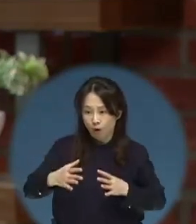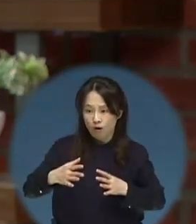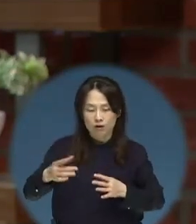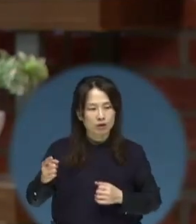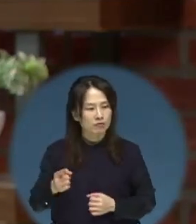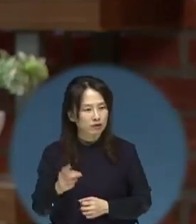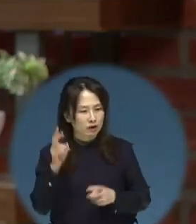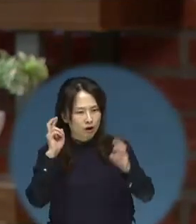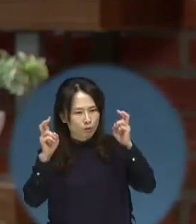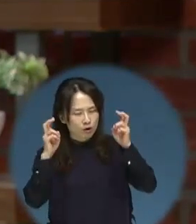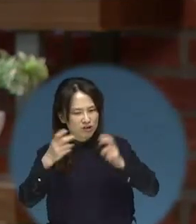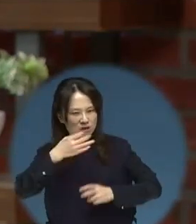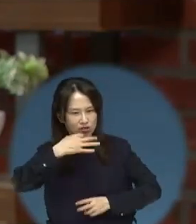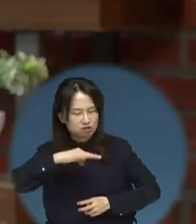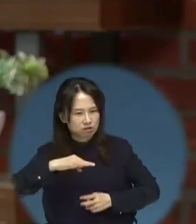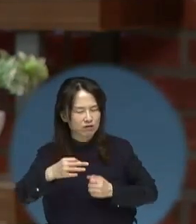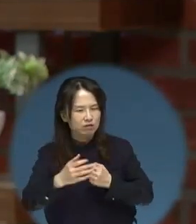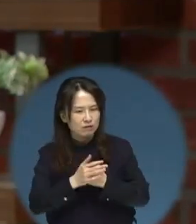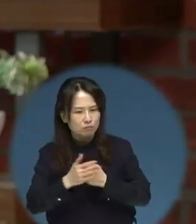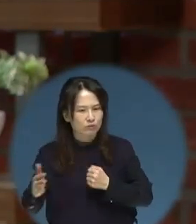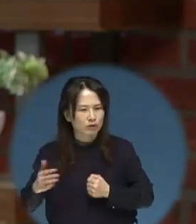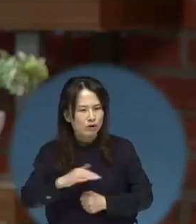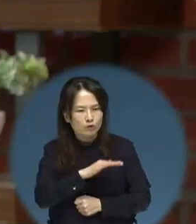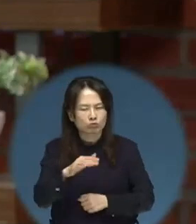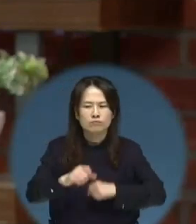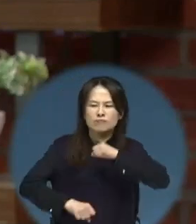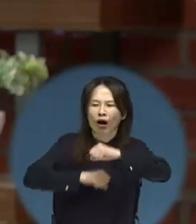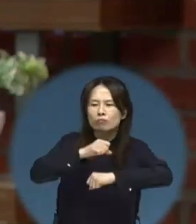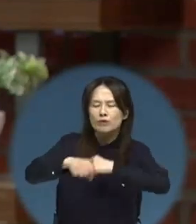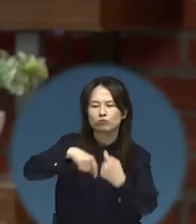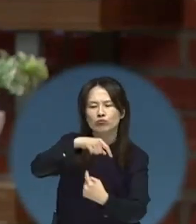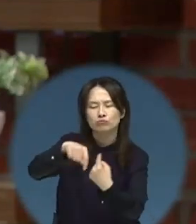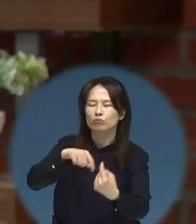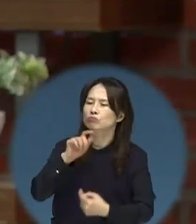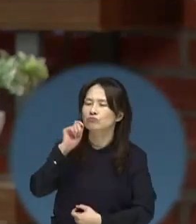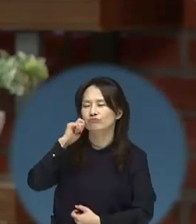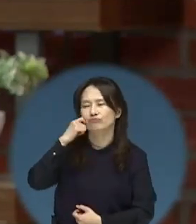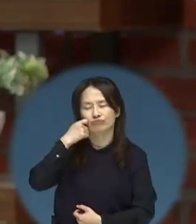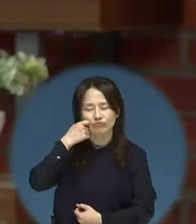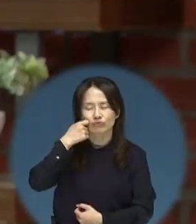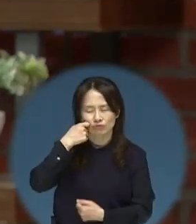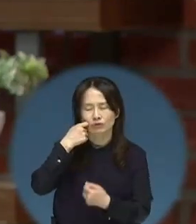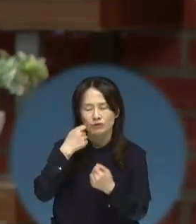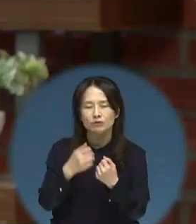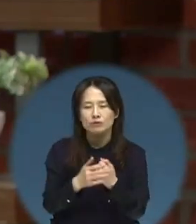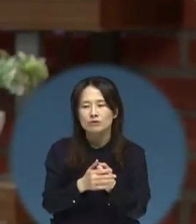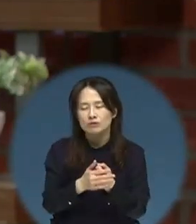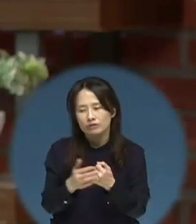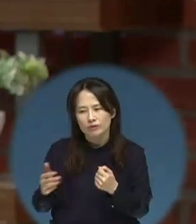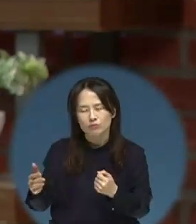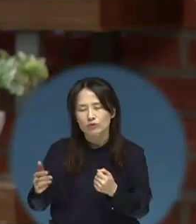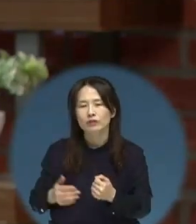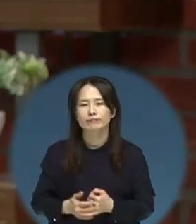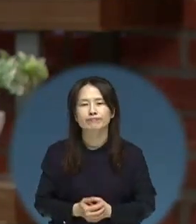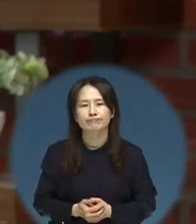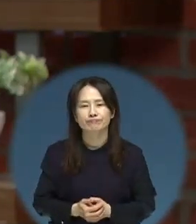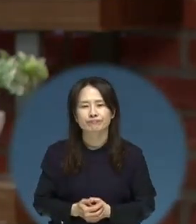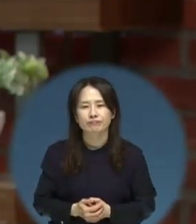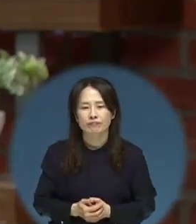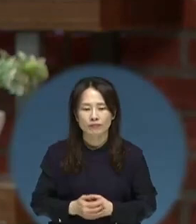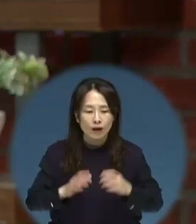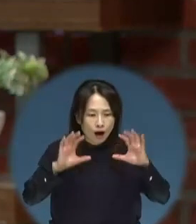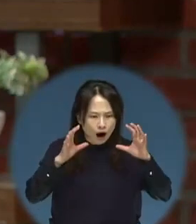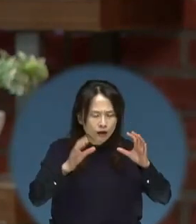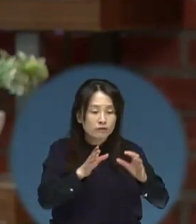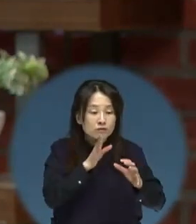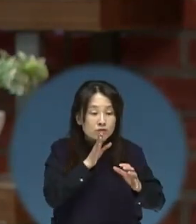기업의 이윤을 위해서 우리가 해야 되는 것들이 있는데 그럴 때 가끔 비효율적인 후원들이 생길 때가 있어요. 그래서 아이들에게 진짜